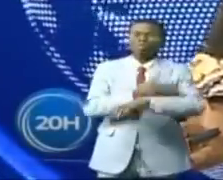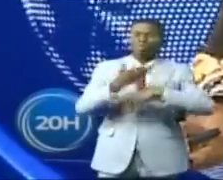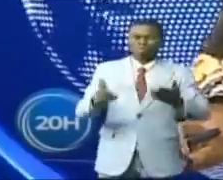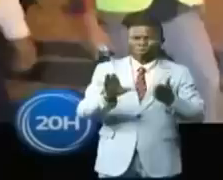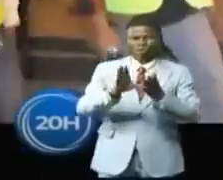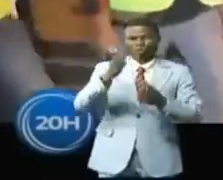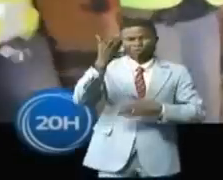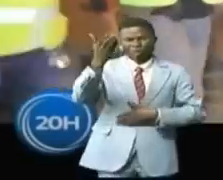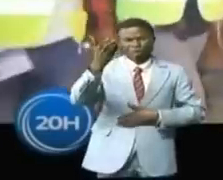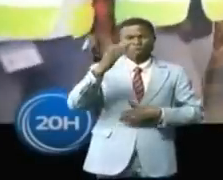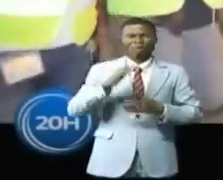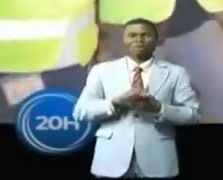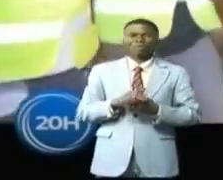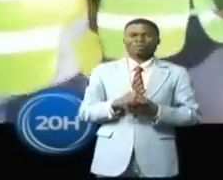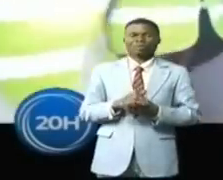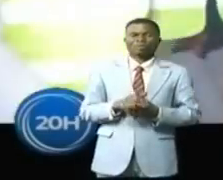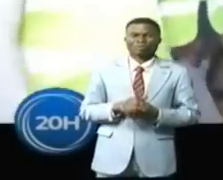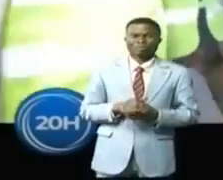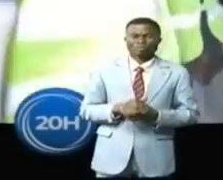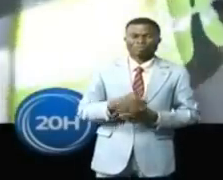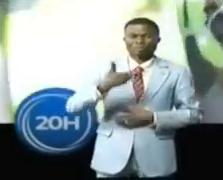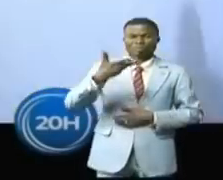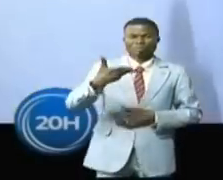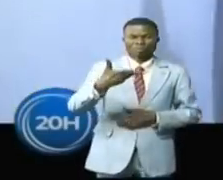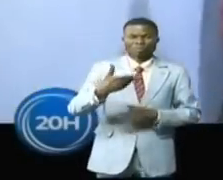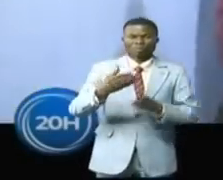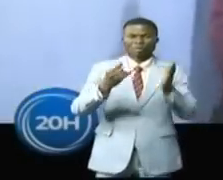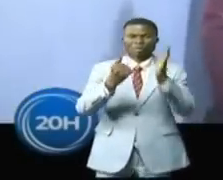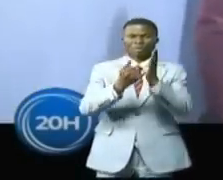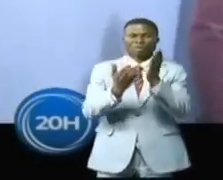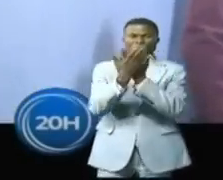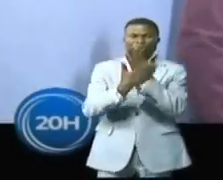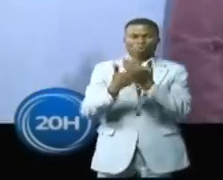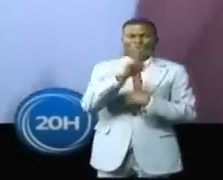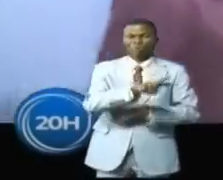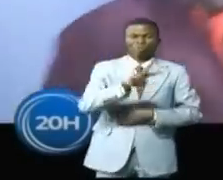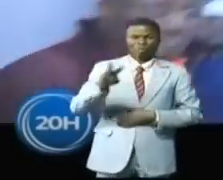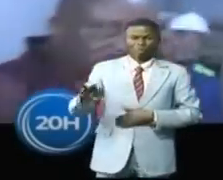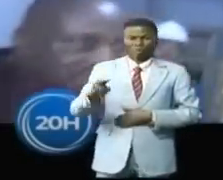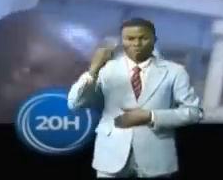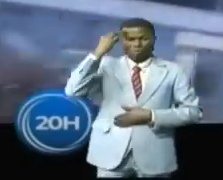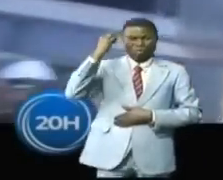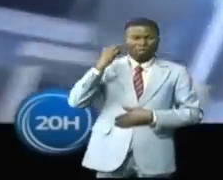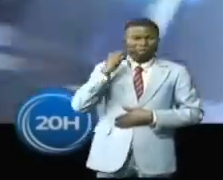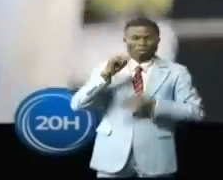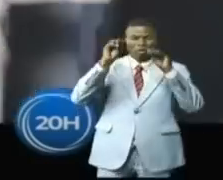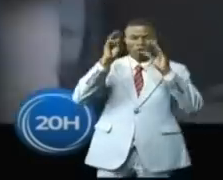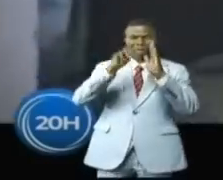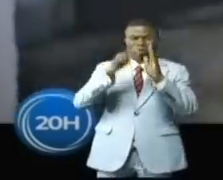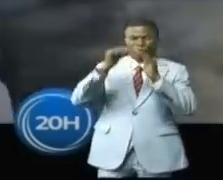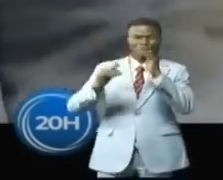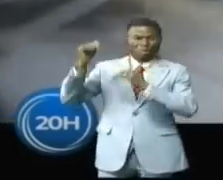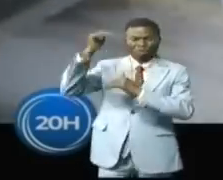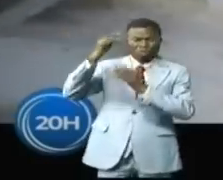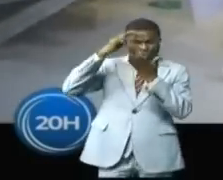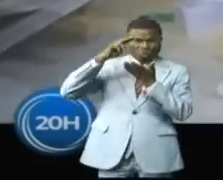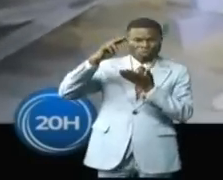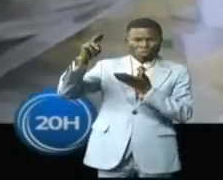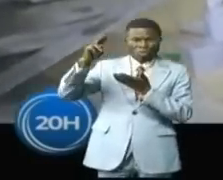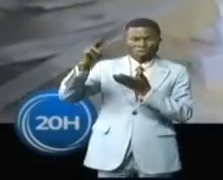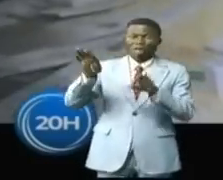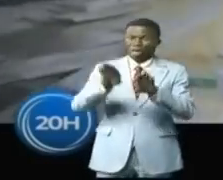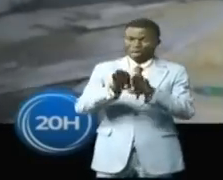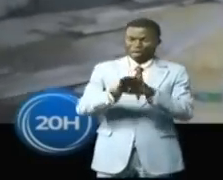Chala. C'est dans la nuit du mercredi 6 juillet, autour des 22 heures, que le ministre de l'Enseignement supérieur et universitaire,